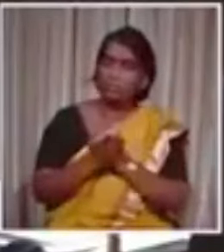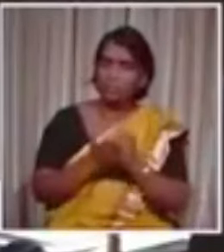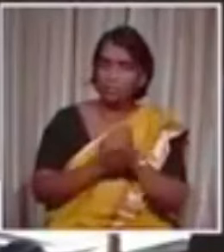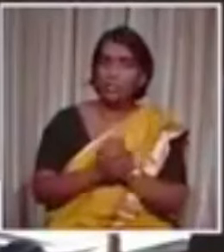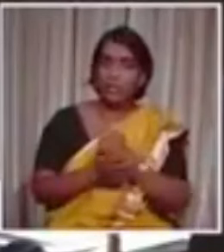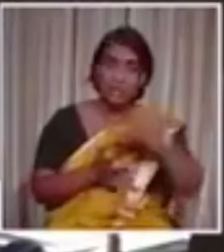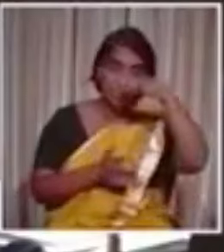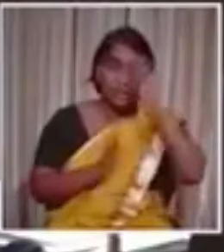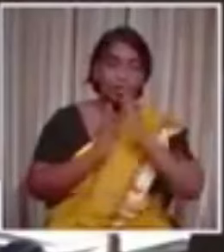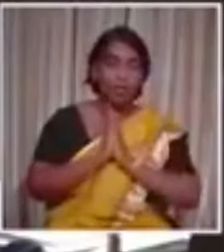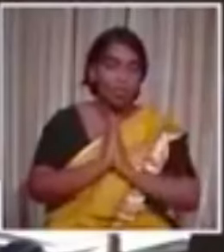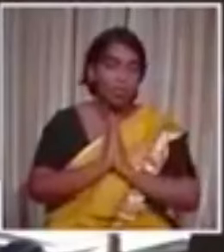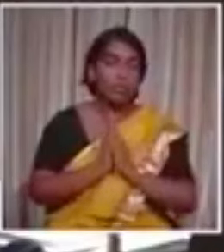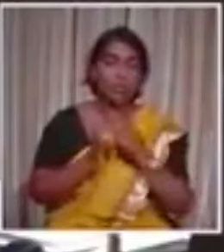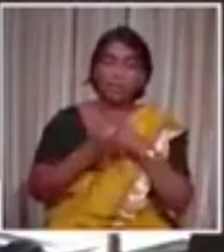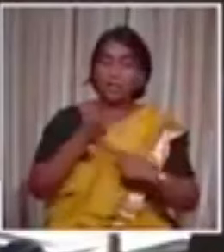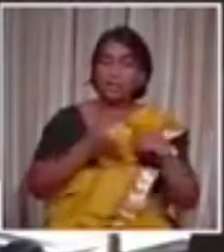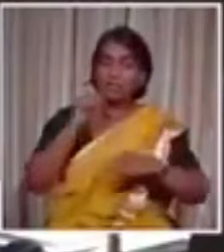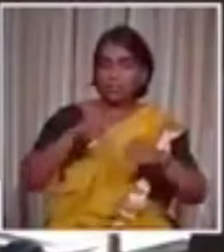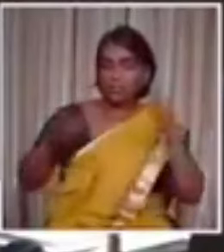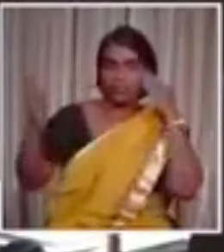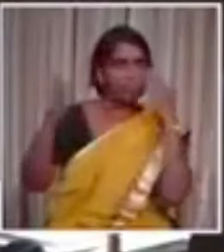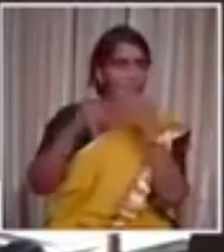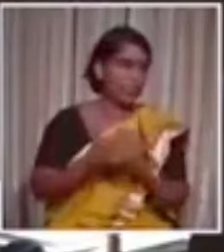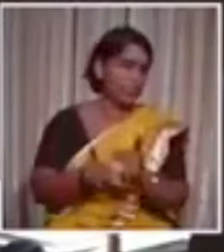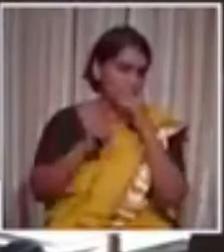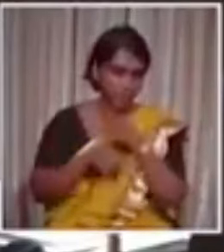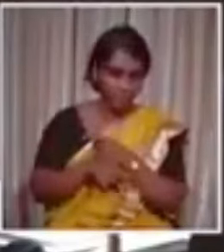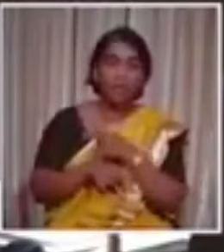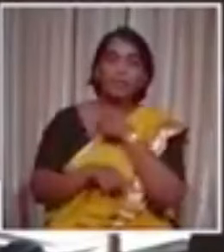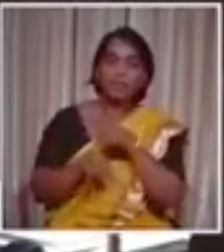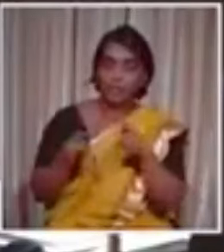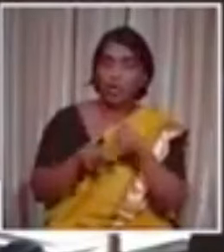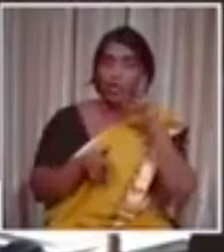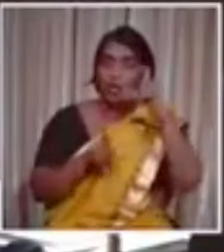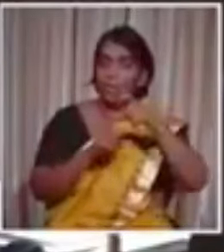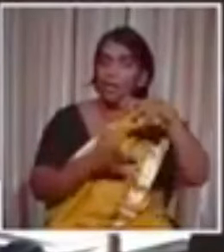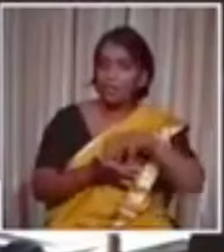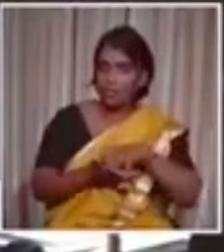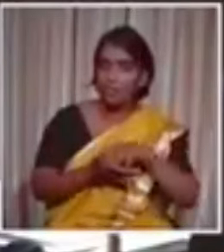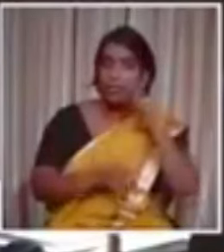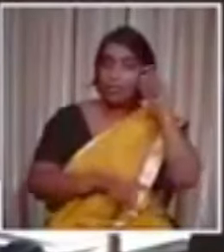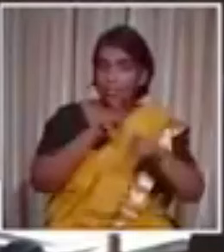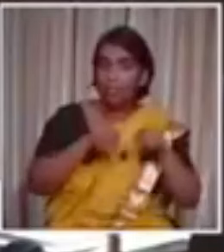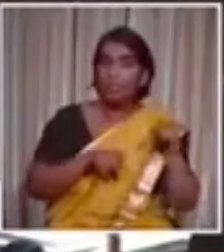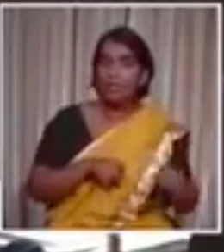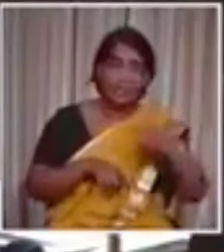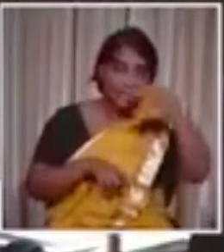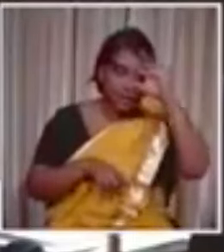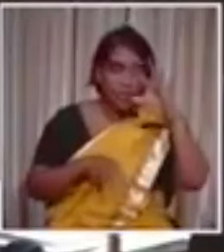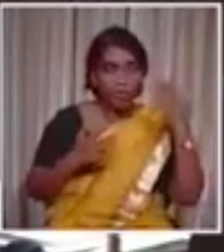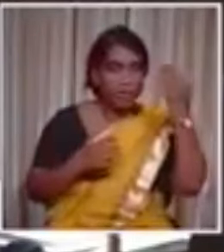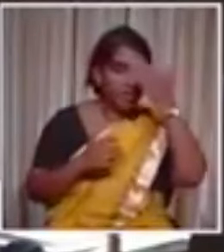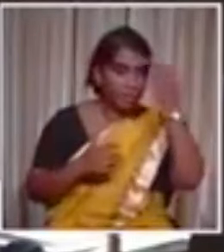සිංහල බෞද්ධ ඡන්ද මත පදනම් වුණු ඡන්ද ව්‍යාපාරය. ඒ නිසා තමයි කොළඹ දිස්ත්‍රික්කයේ කිසිදු අපේක්ෂකෙක් සිංහල හෝ දෙමළ